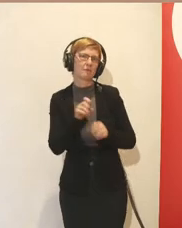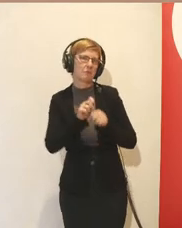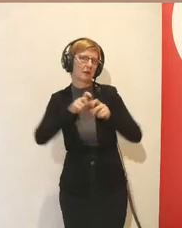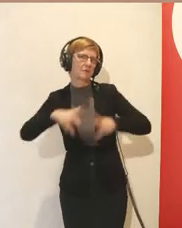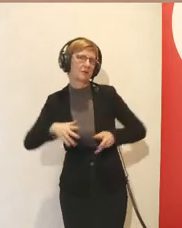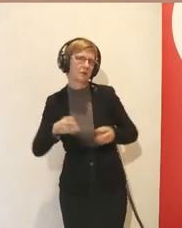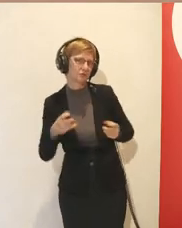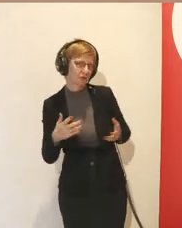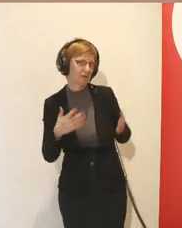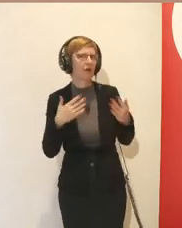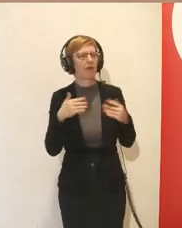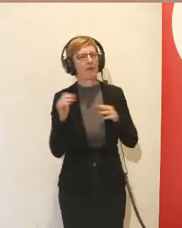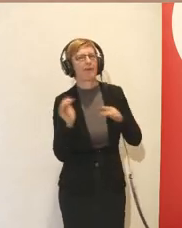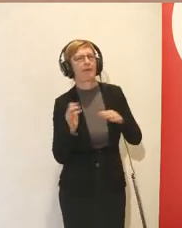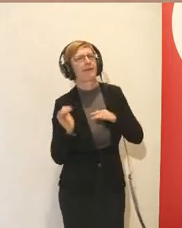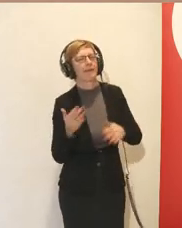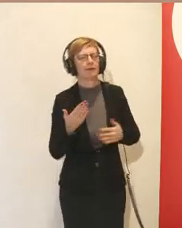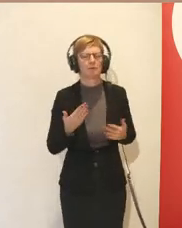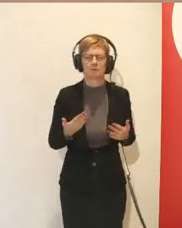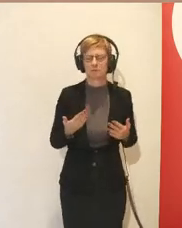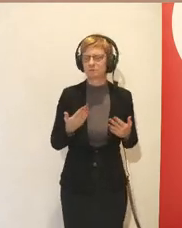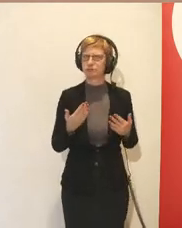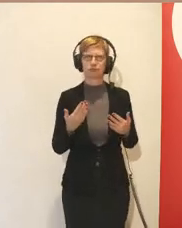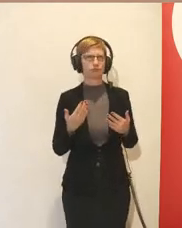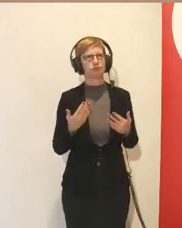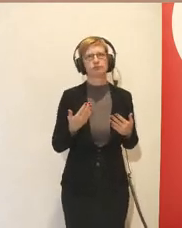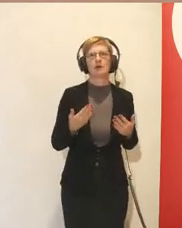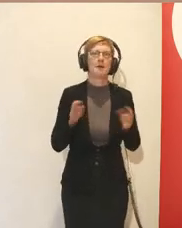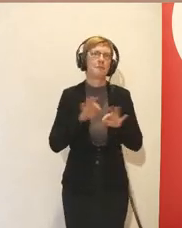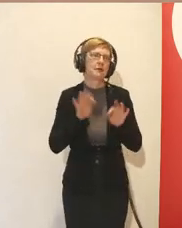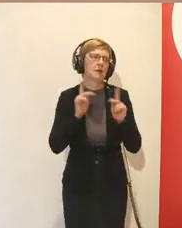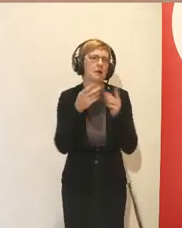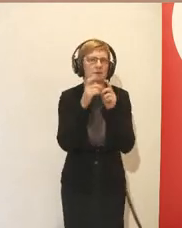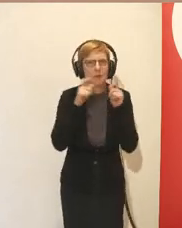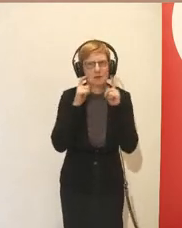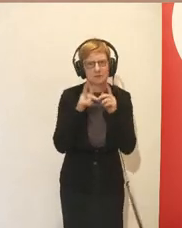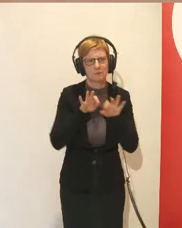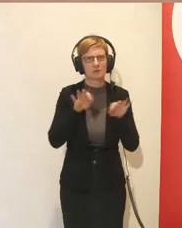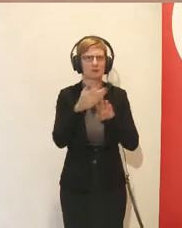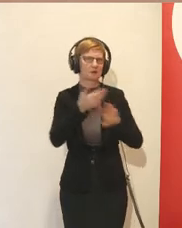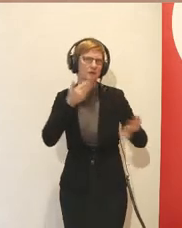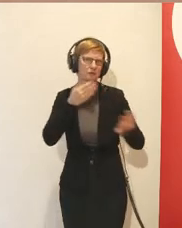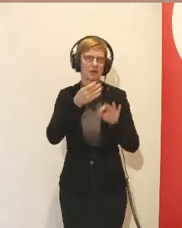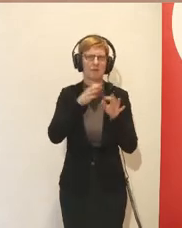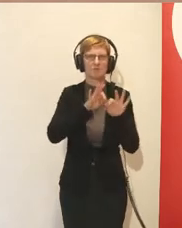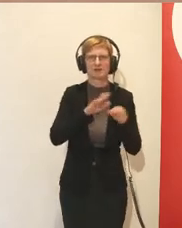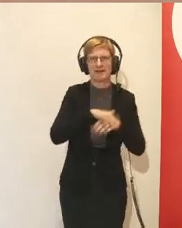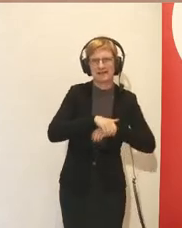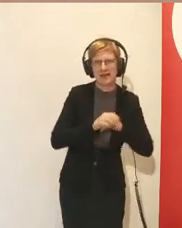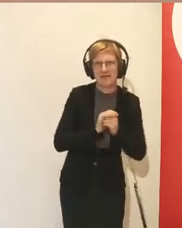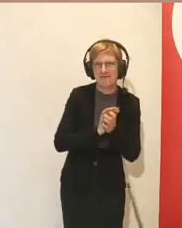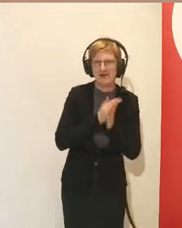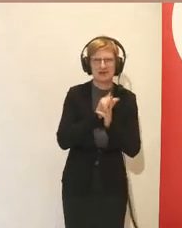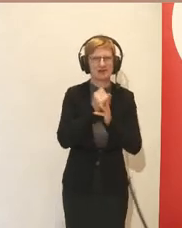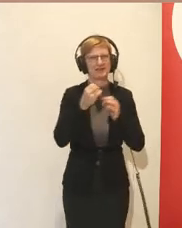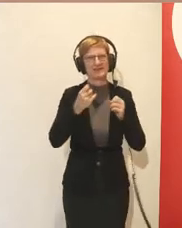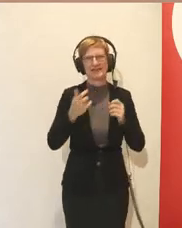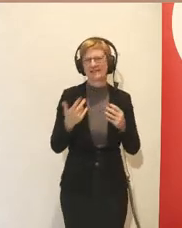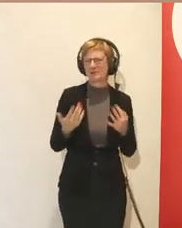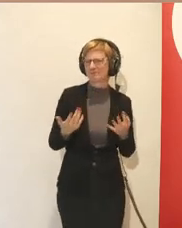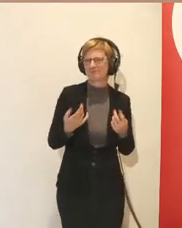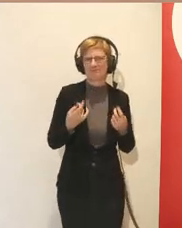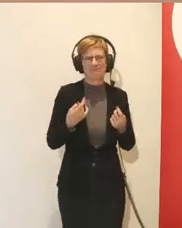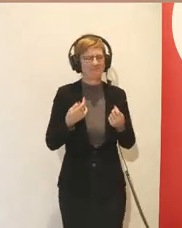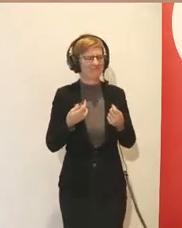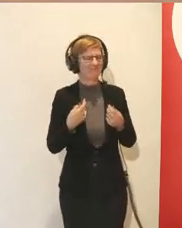an maßnahmen beschlossen wurde und natürlich wir sind dann eine ganze reihe von von verschiedenen